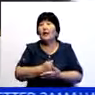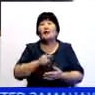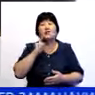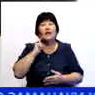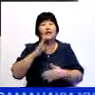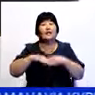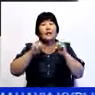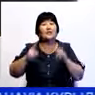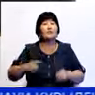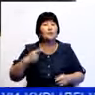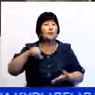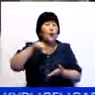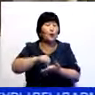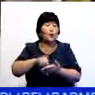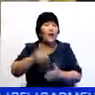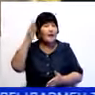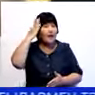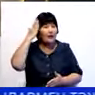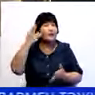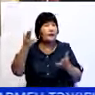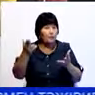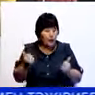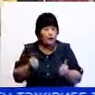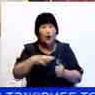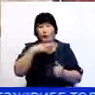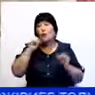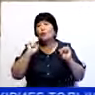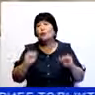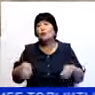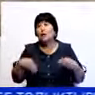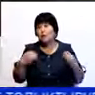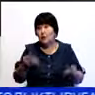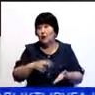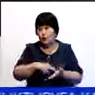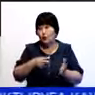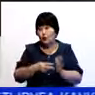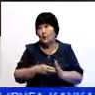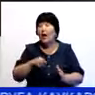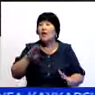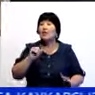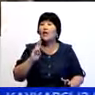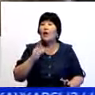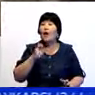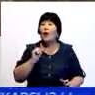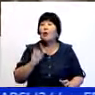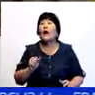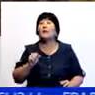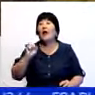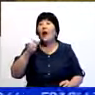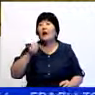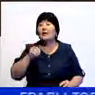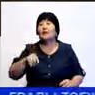кәсіби шеберлігін көрсетуге талантын мойындатуға мол мүмкіндік беретін жоба. Жаңақорған аграрлы техникалық